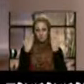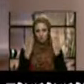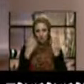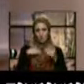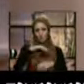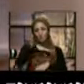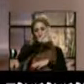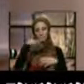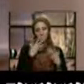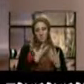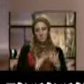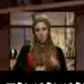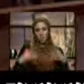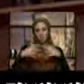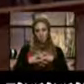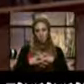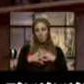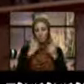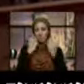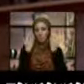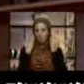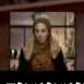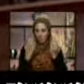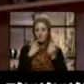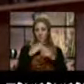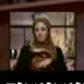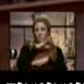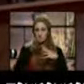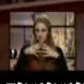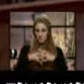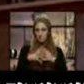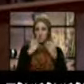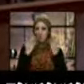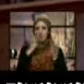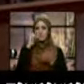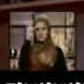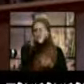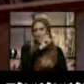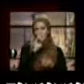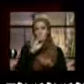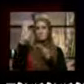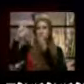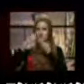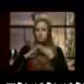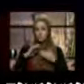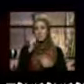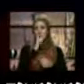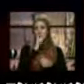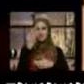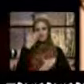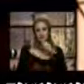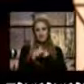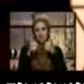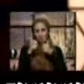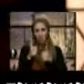جمعا مرحوما وتفرقنا بعده تفرقا معصوما، لا تجعل بيننا شقيا ولا محروما، ارزق بناتنا ازواجا صالحين